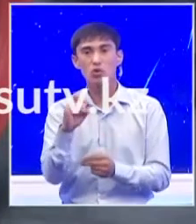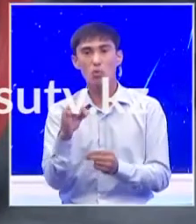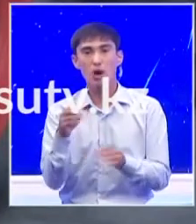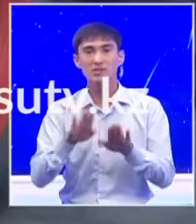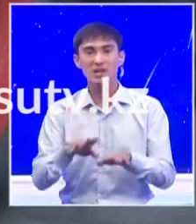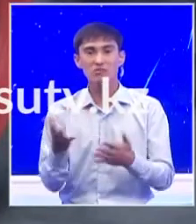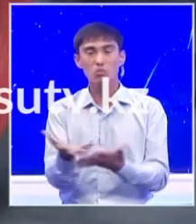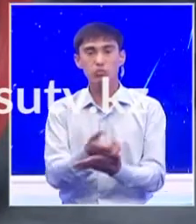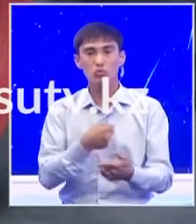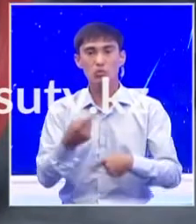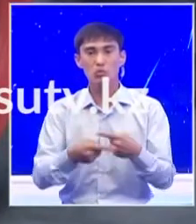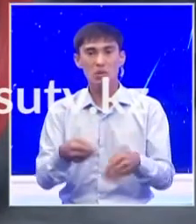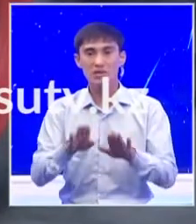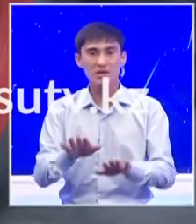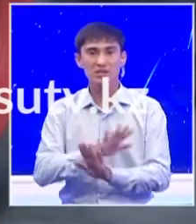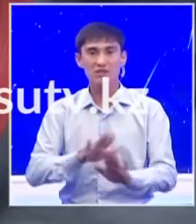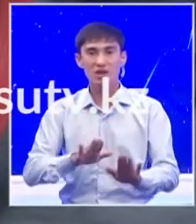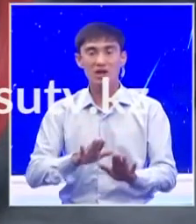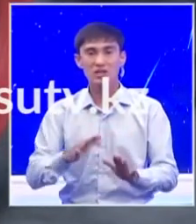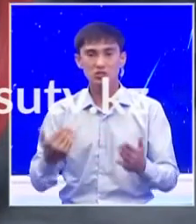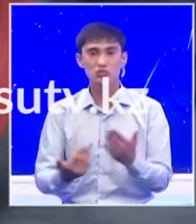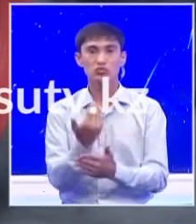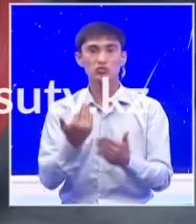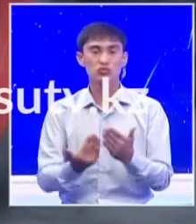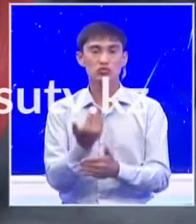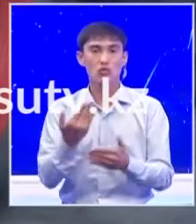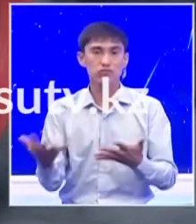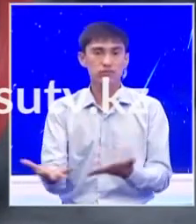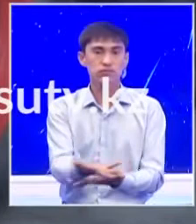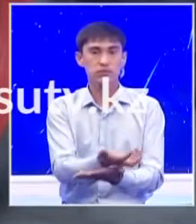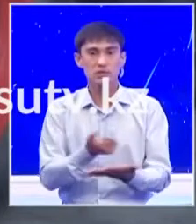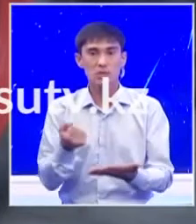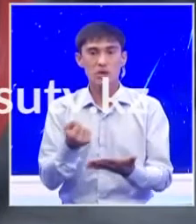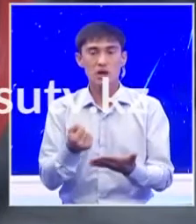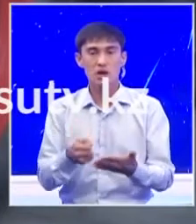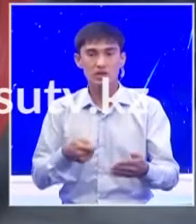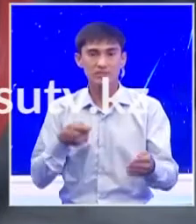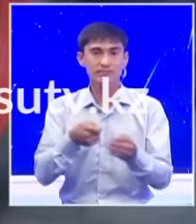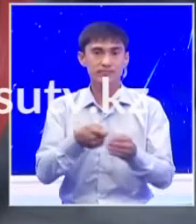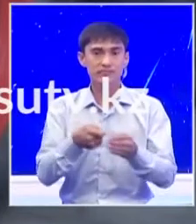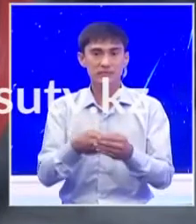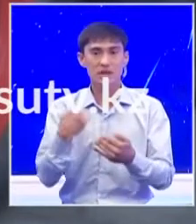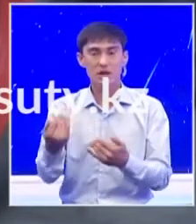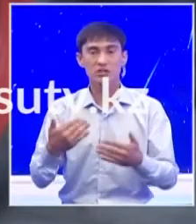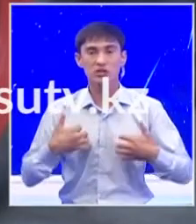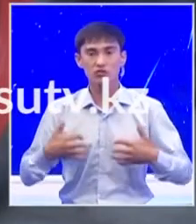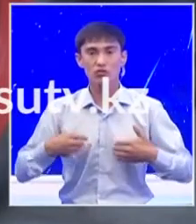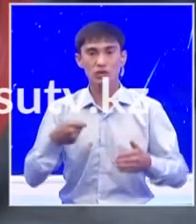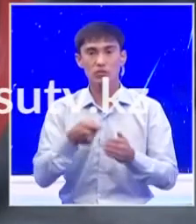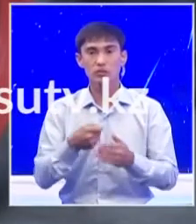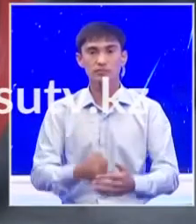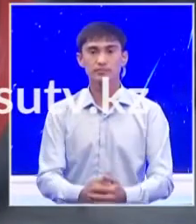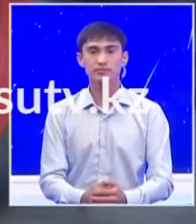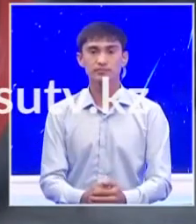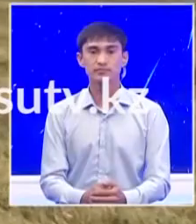после уборки зерна, мы не стали оставлять на полях для перегноя, как раньше. Вместо этого мы ее полностью собрали и будем использовать в качестве кормового сырья